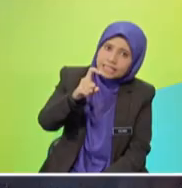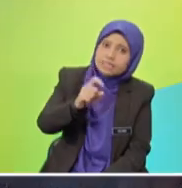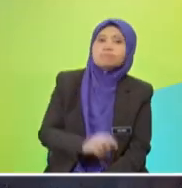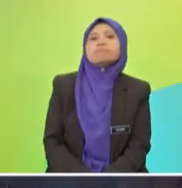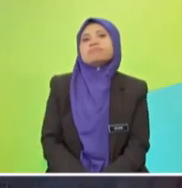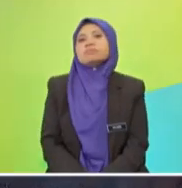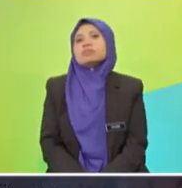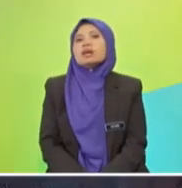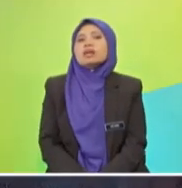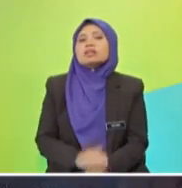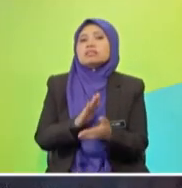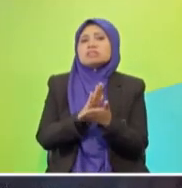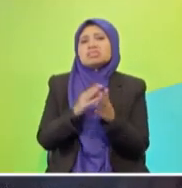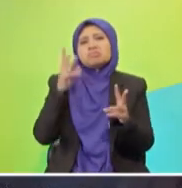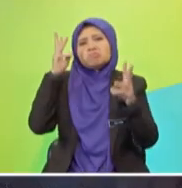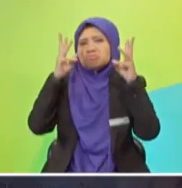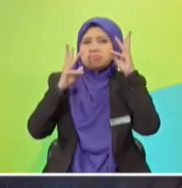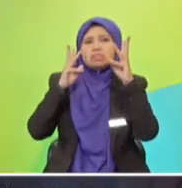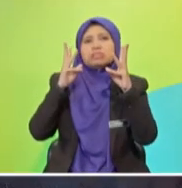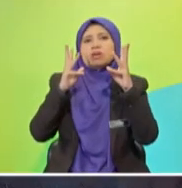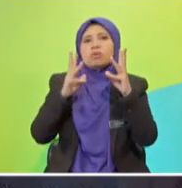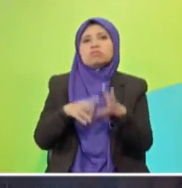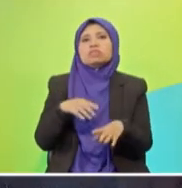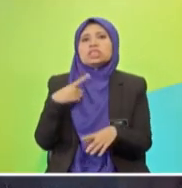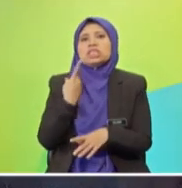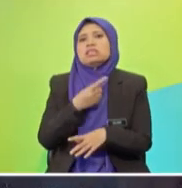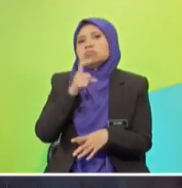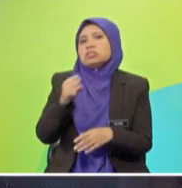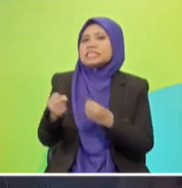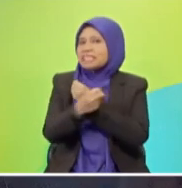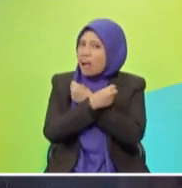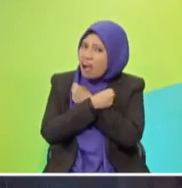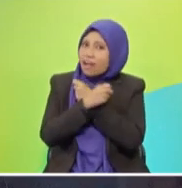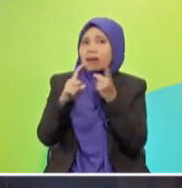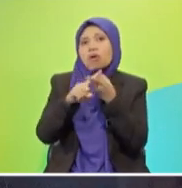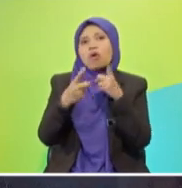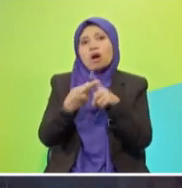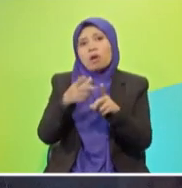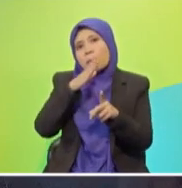kita risau kalau sebab kau sebab kita mestilah sayang kawan-kawan kepada